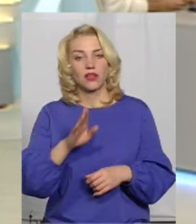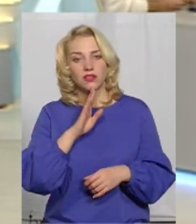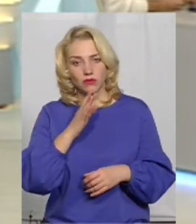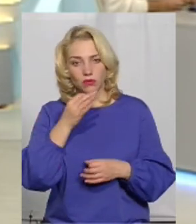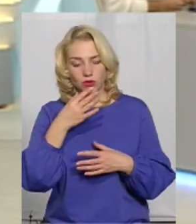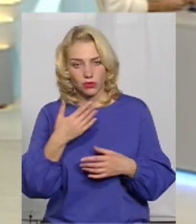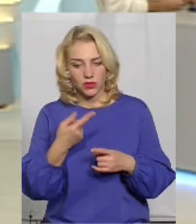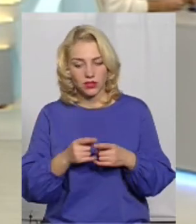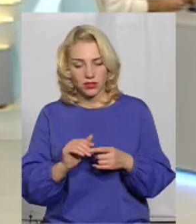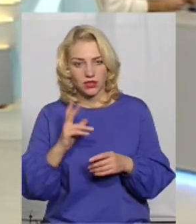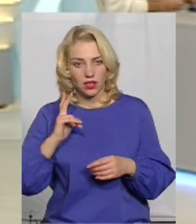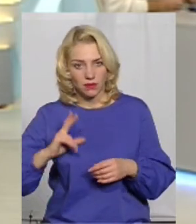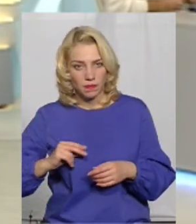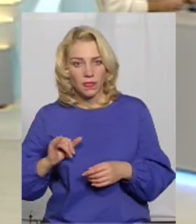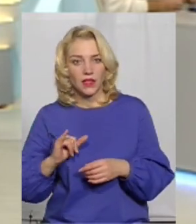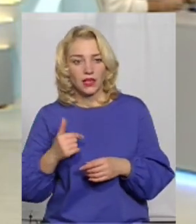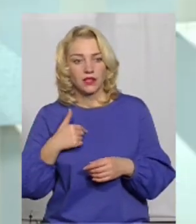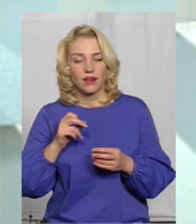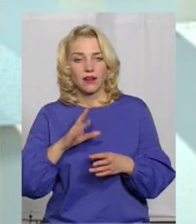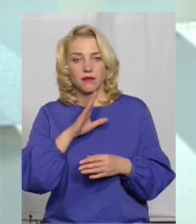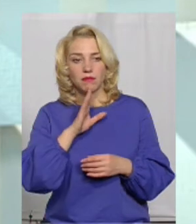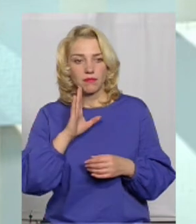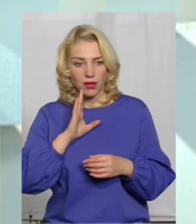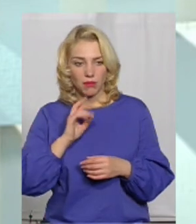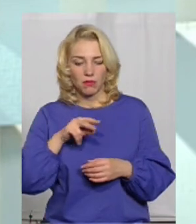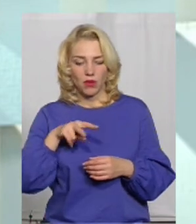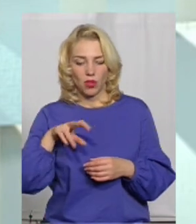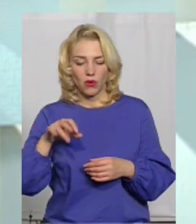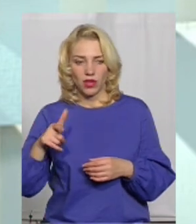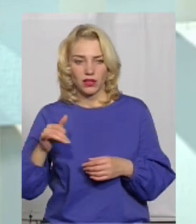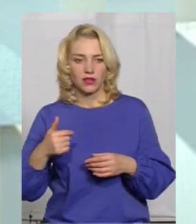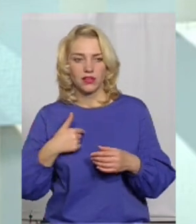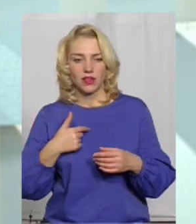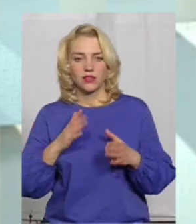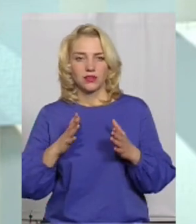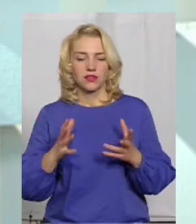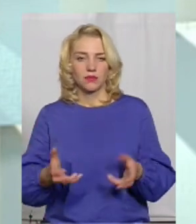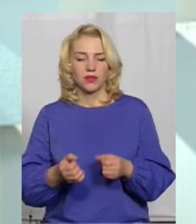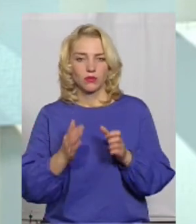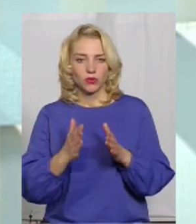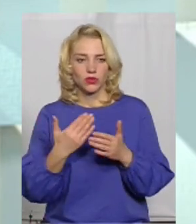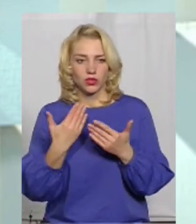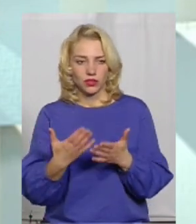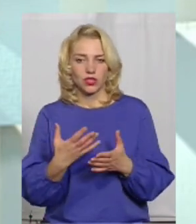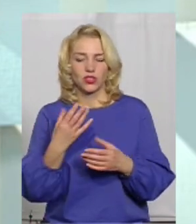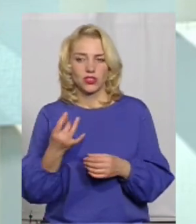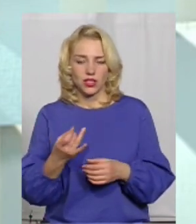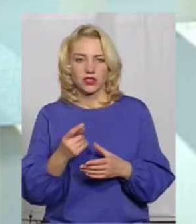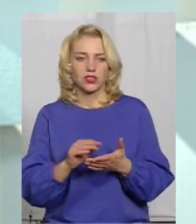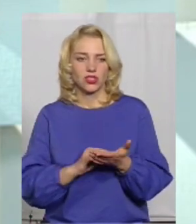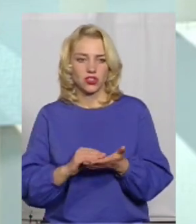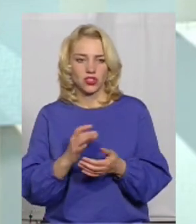це подобається. І знаєте, я як мама-блогер, я скажу, що я тільки буду її підтримувати, підтримувати і ще раз підтримувати, тому